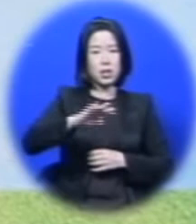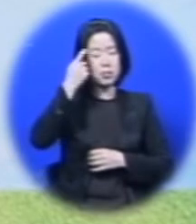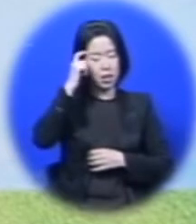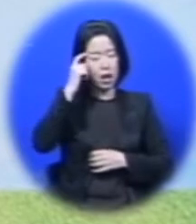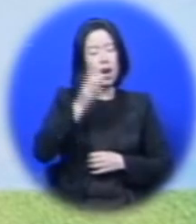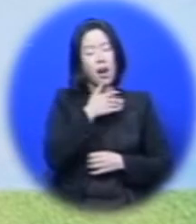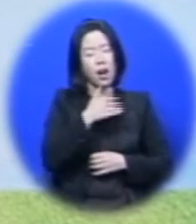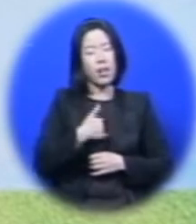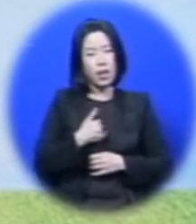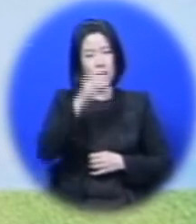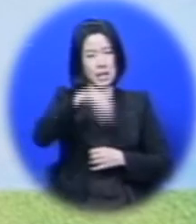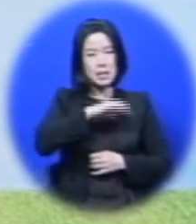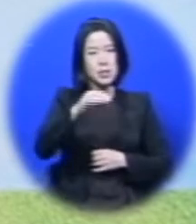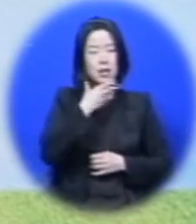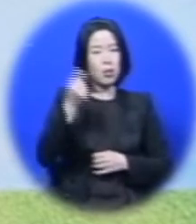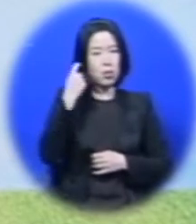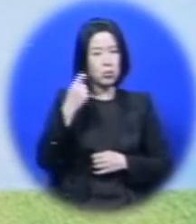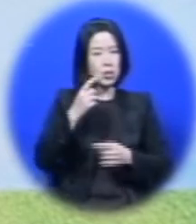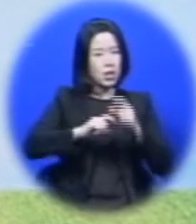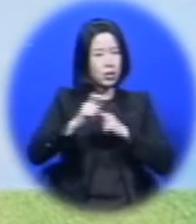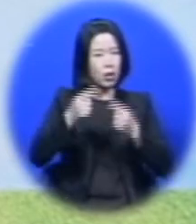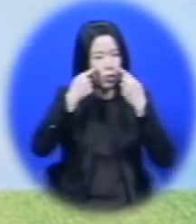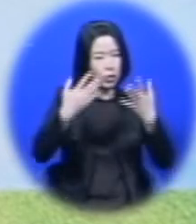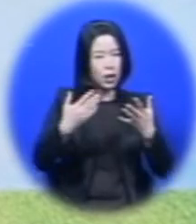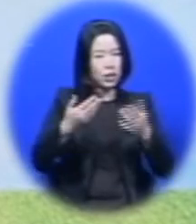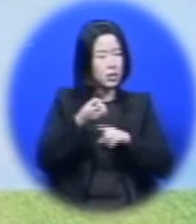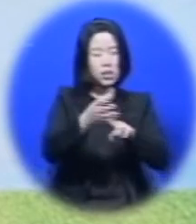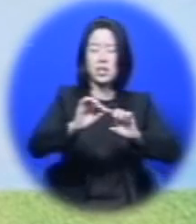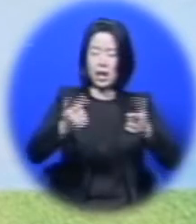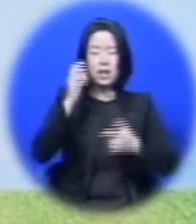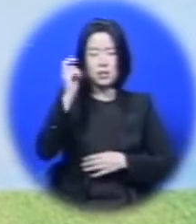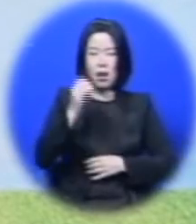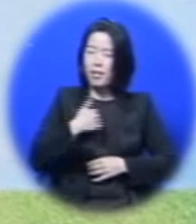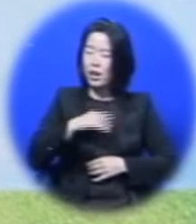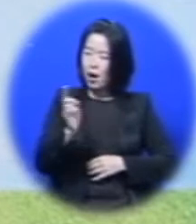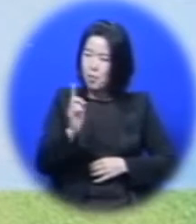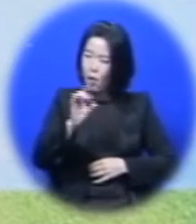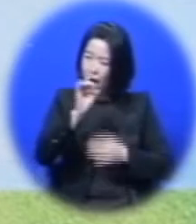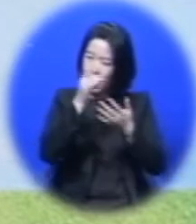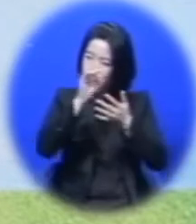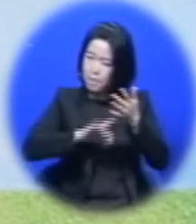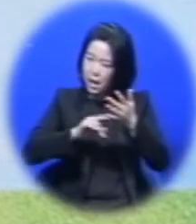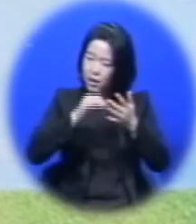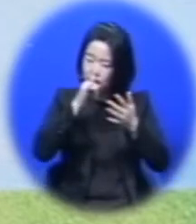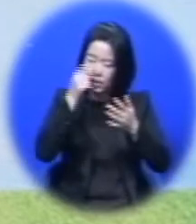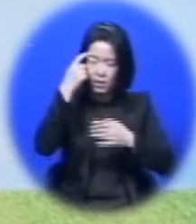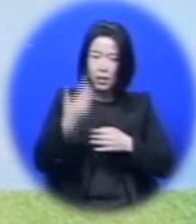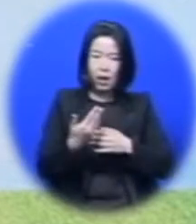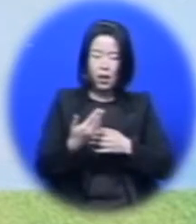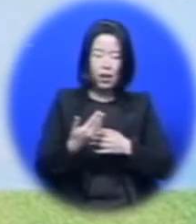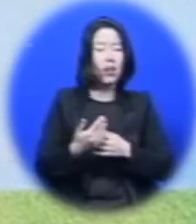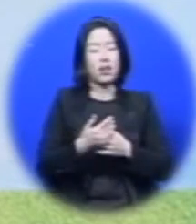내가 십자가 복음을 정확하게 안 전해서 그랬나 보다. 내가 혹시 뭔가 빠뜨리고 전한 게 있어서 그랬나 보다.